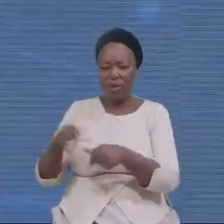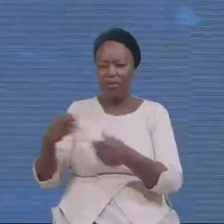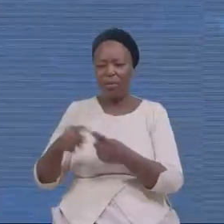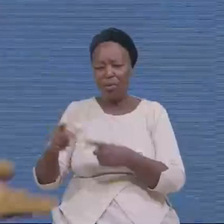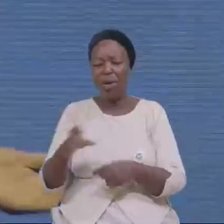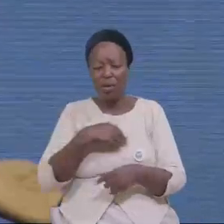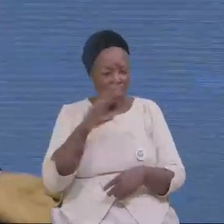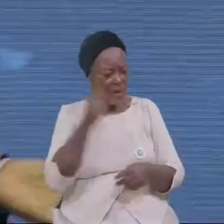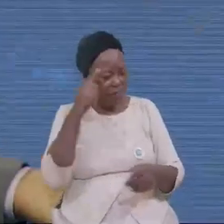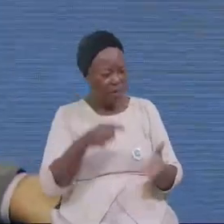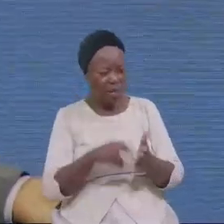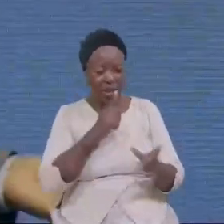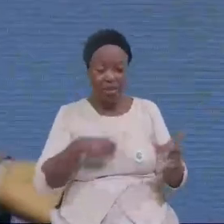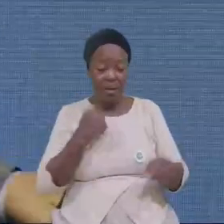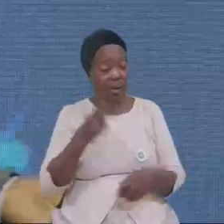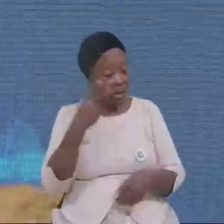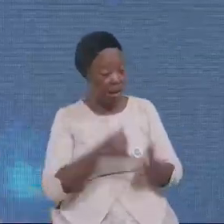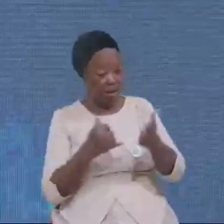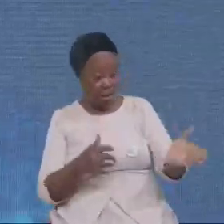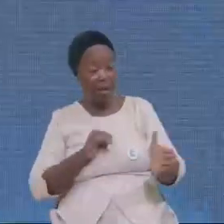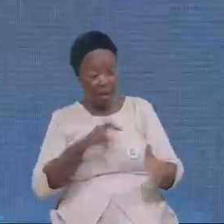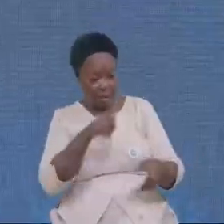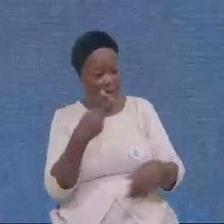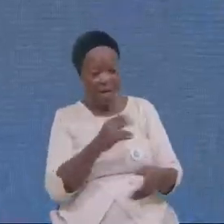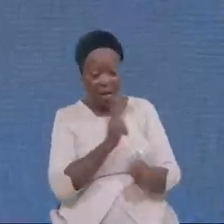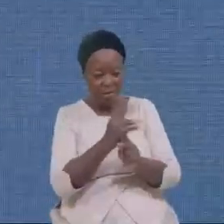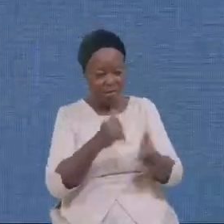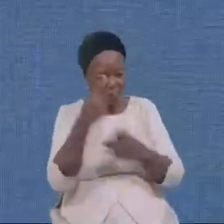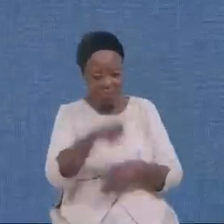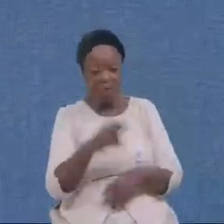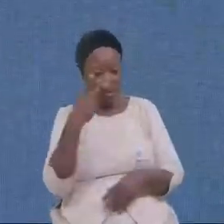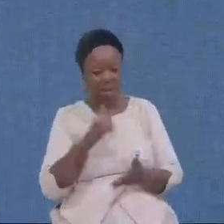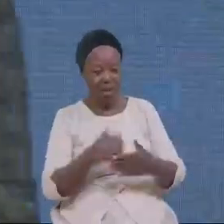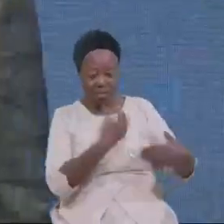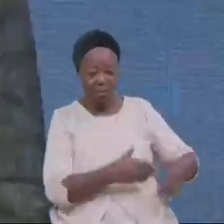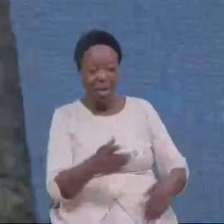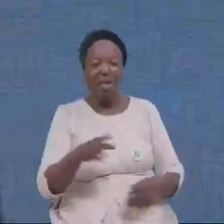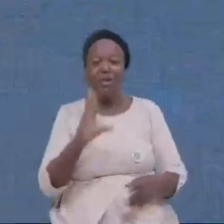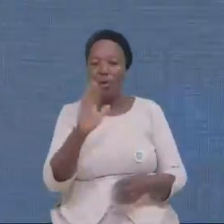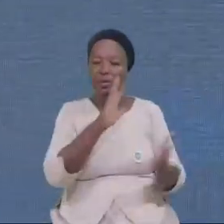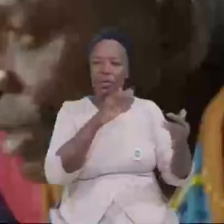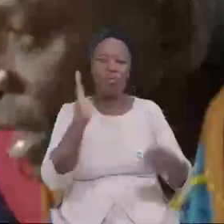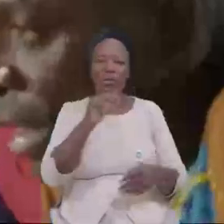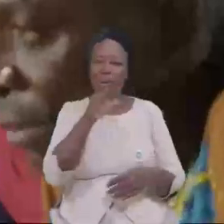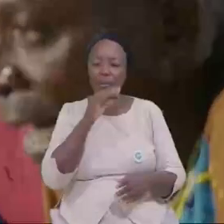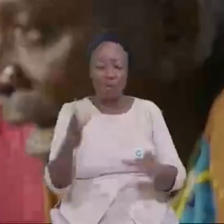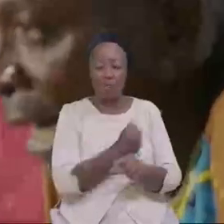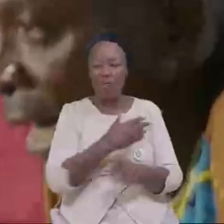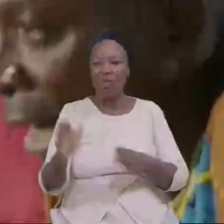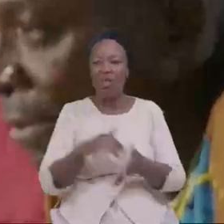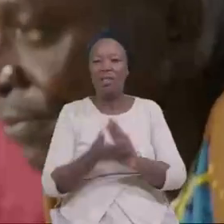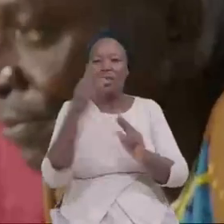le Seigneur dit, oh regarde ça, c'est là, là, à tes côtés. Tes attentes ne seront pas